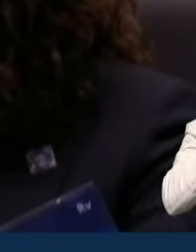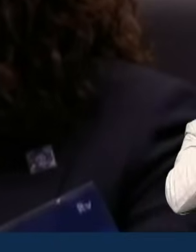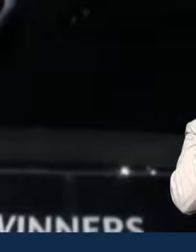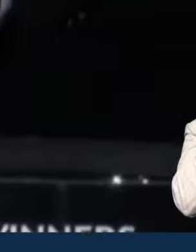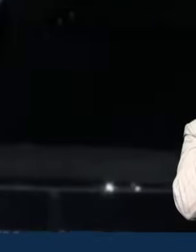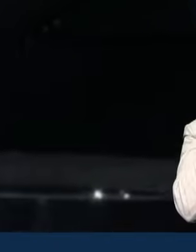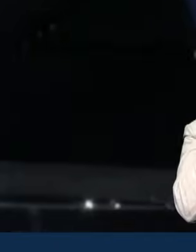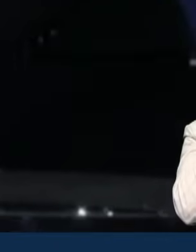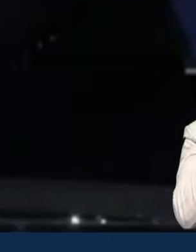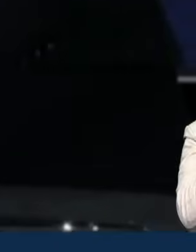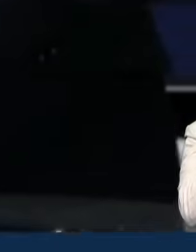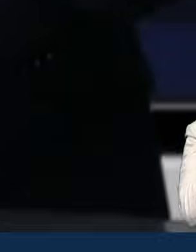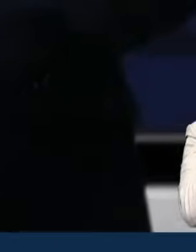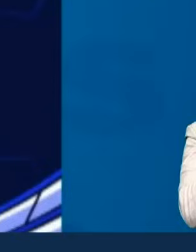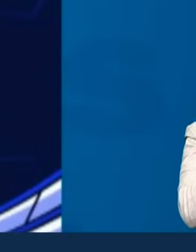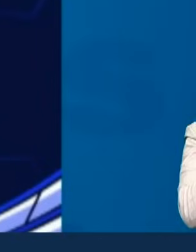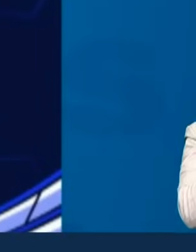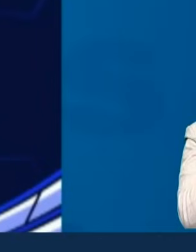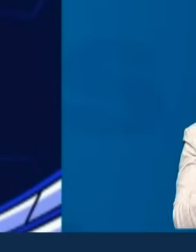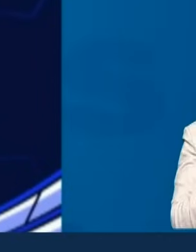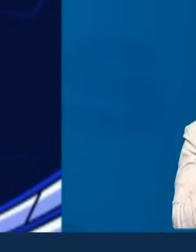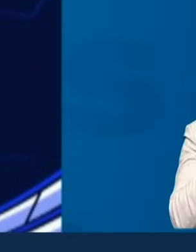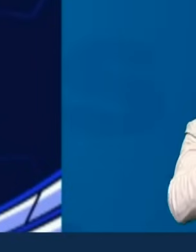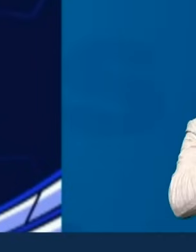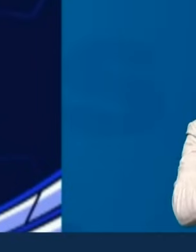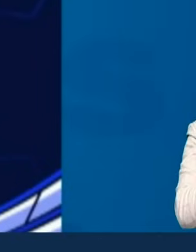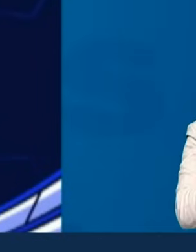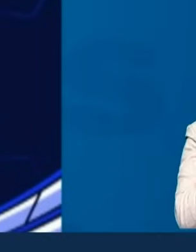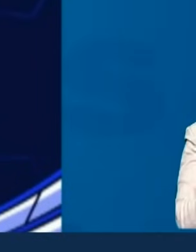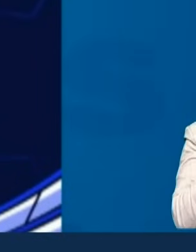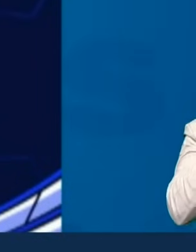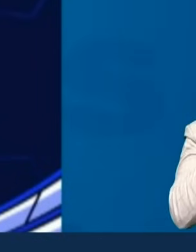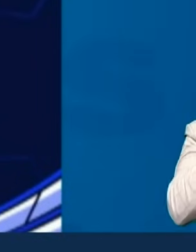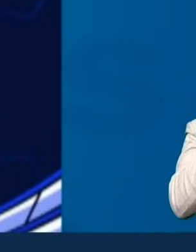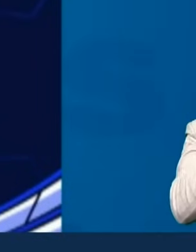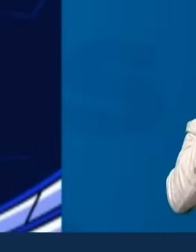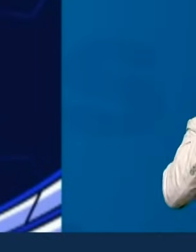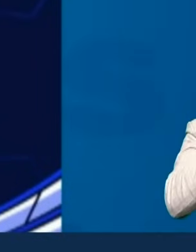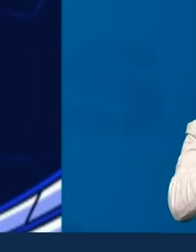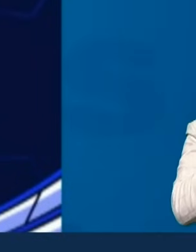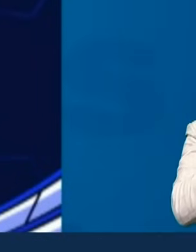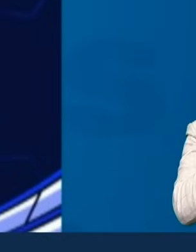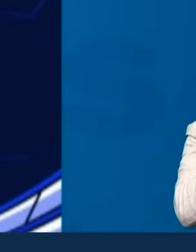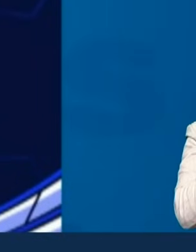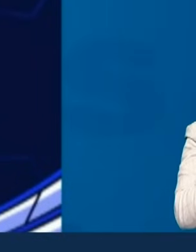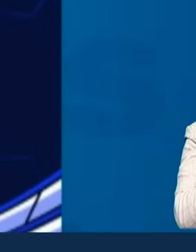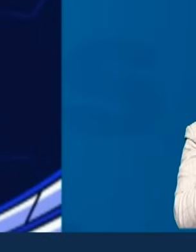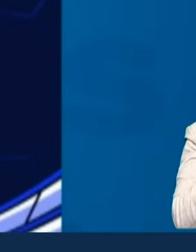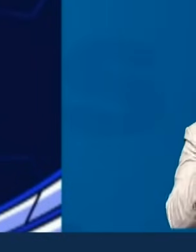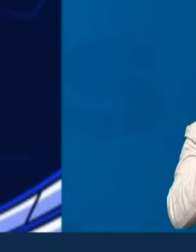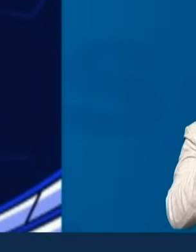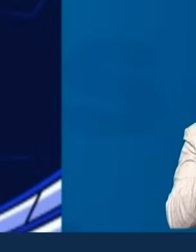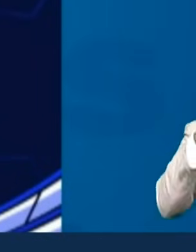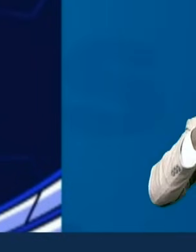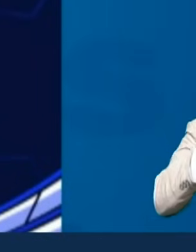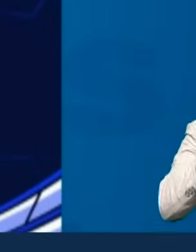yarategerejwe ekipe ya Arsenal yagarutse muri UEFA Champions League yisanze muri Portugal umukino wa kimwe cy'umunanu zakina n'ikipe ya